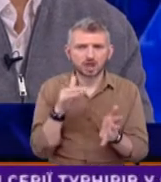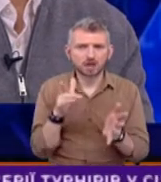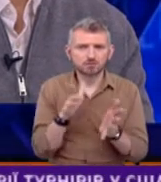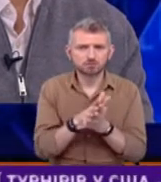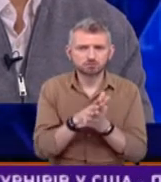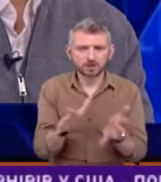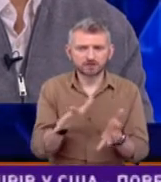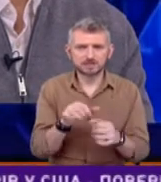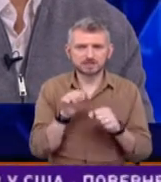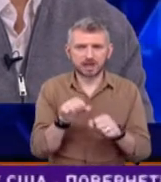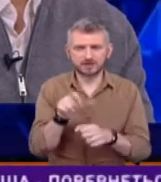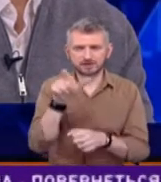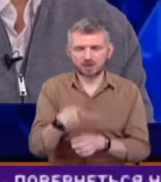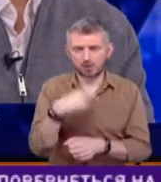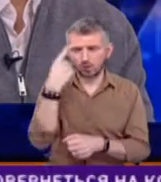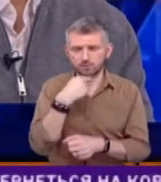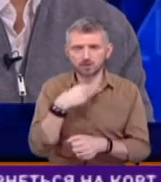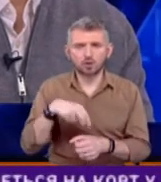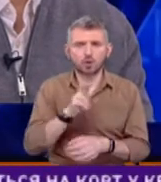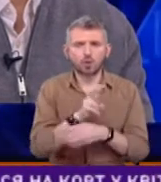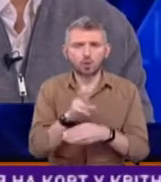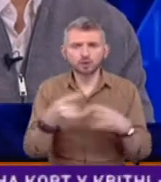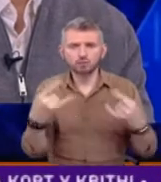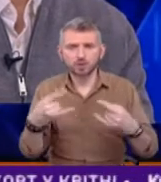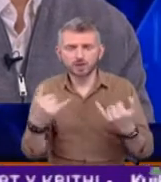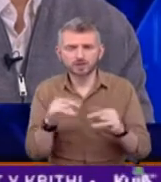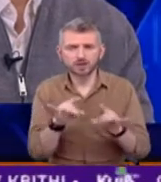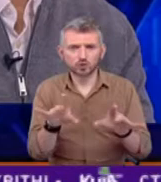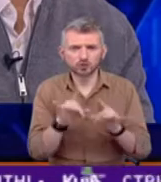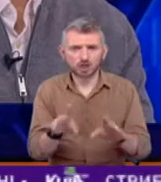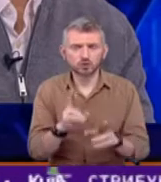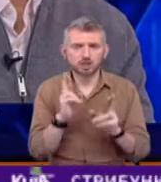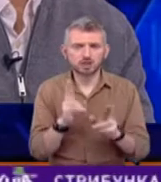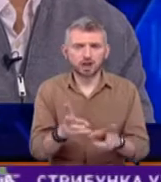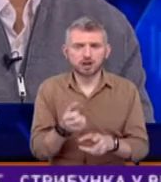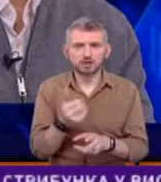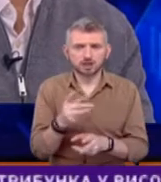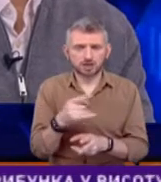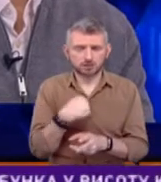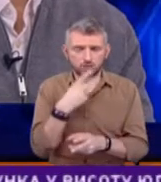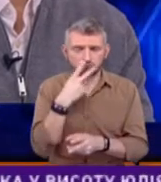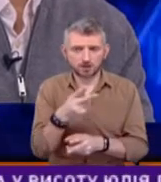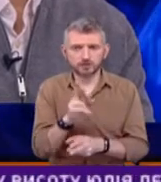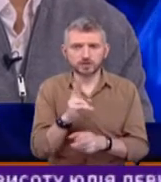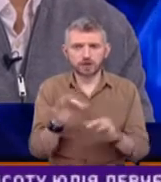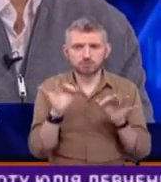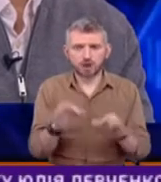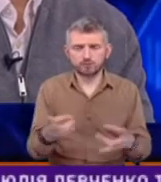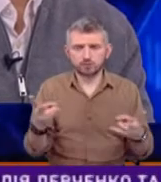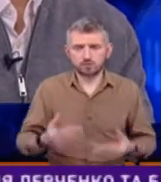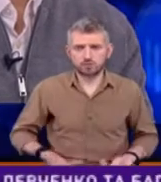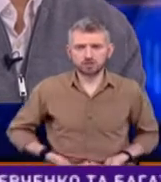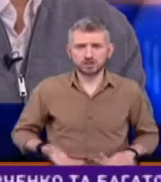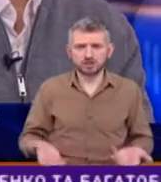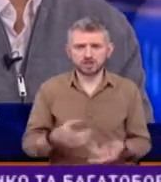захисника образ. Він ходить по каналах і зараз розказує, я декілька разів бачив, як правильно треба